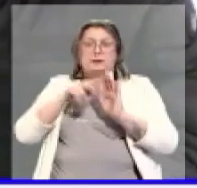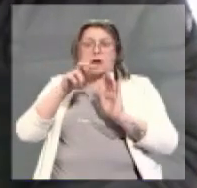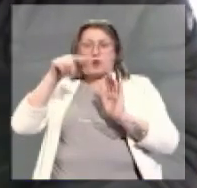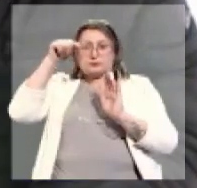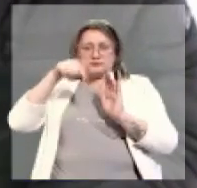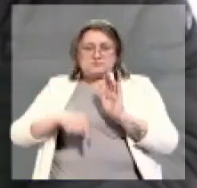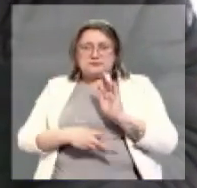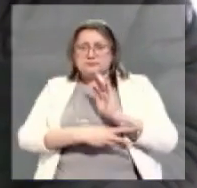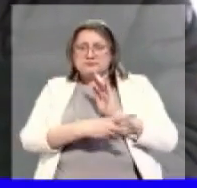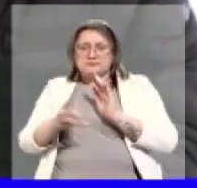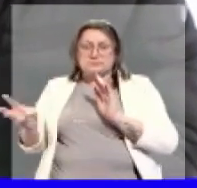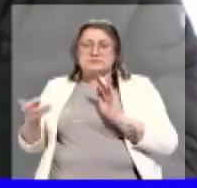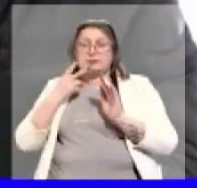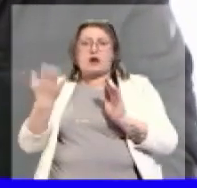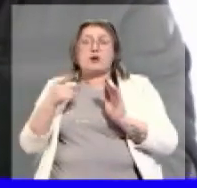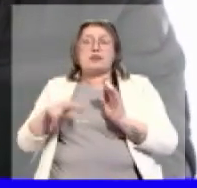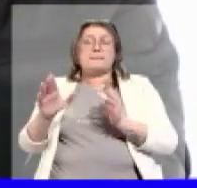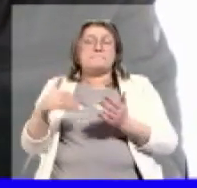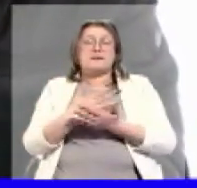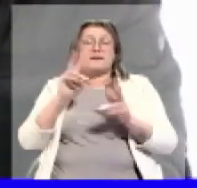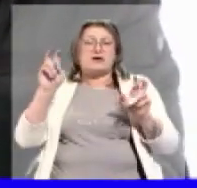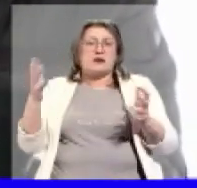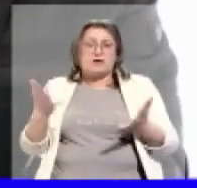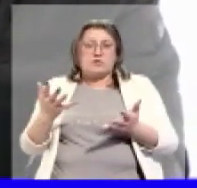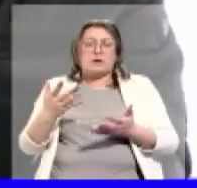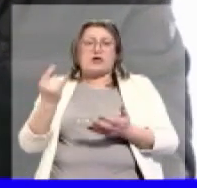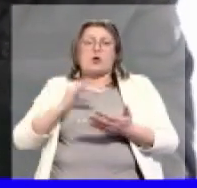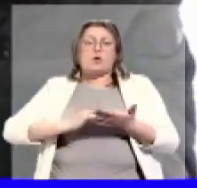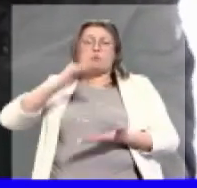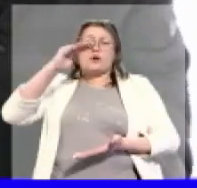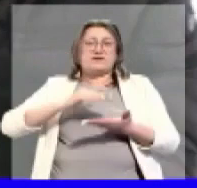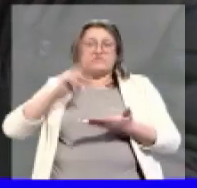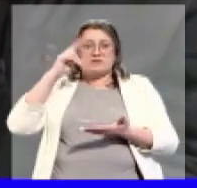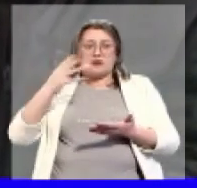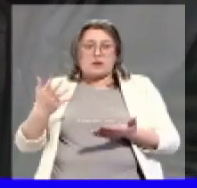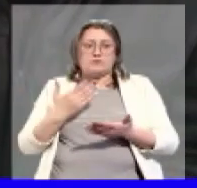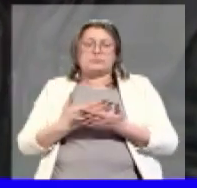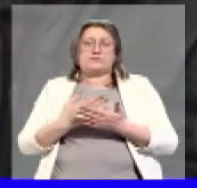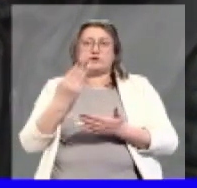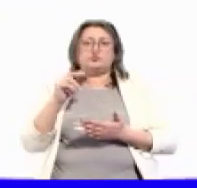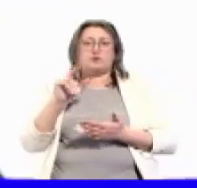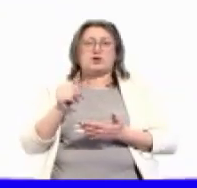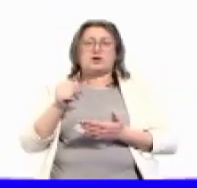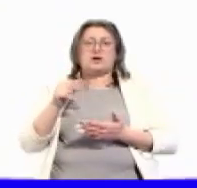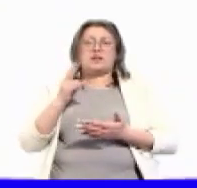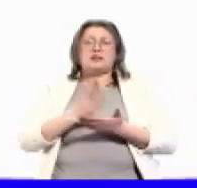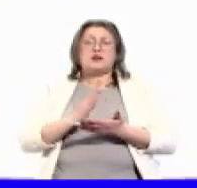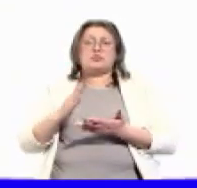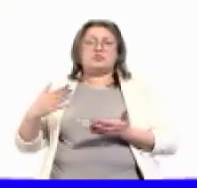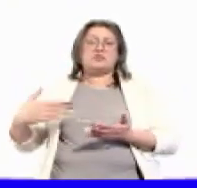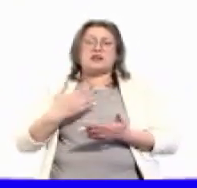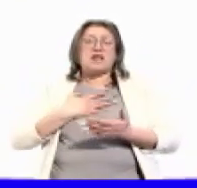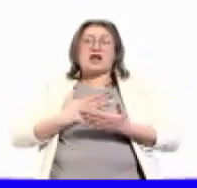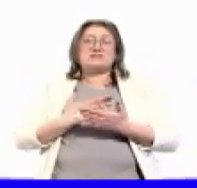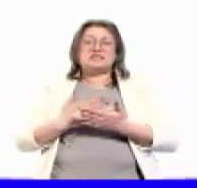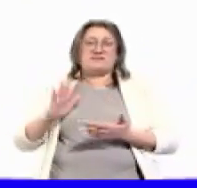деңгейінде орналасқанын білуге болады. Қазір мысалы шортандар белсенді қозғалыста емес, ал сазандардың керісінше көбейетін маусымы. Қыс кезінде мұз